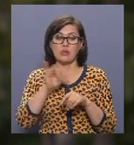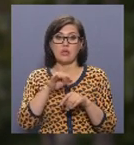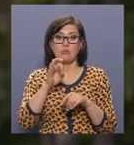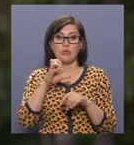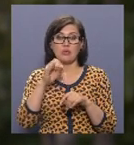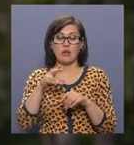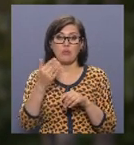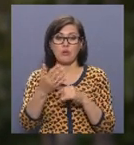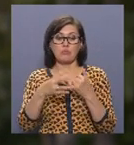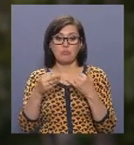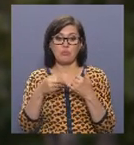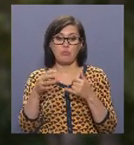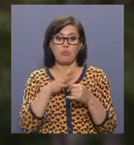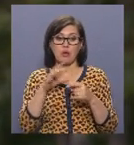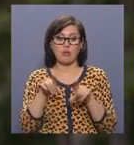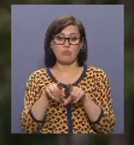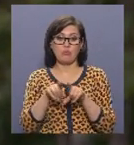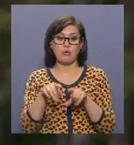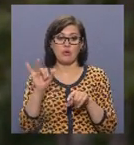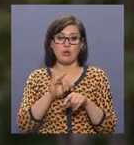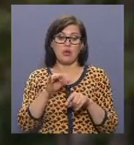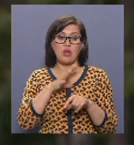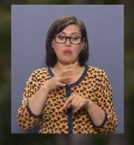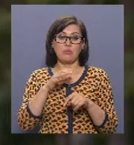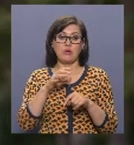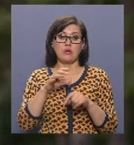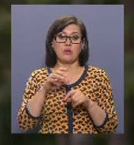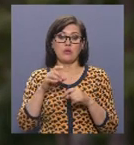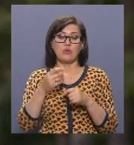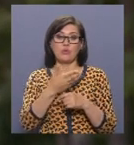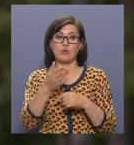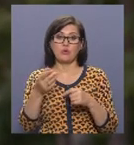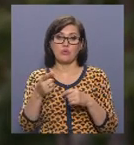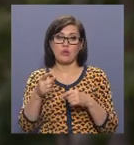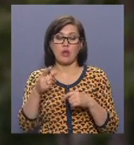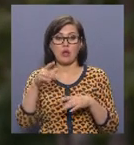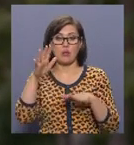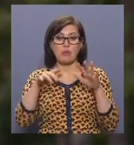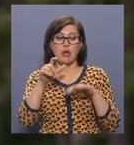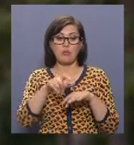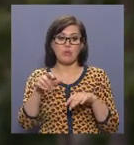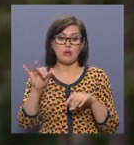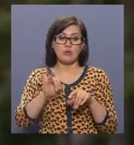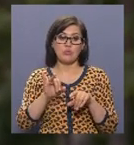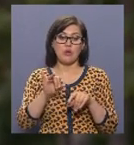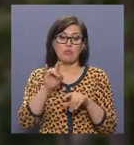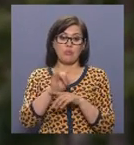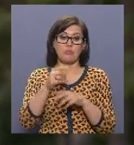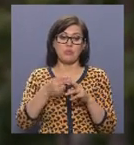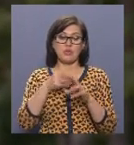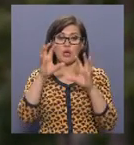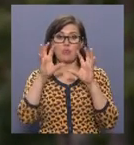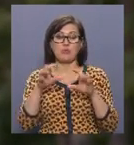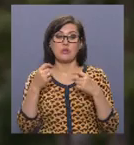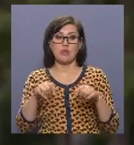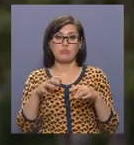деген солардың жерлері болған. Соны алаяқтық жолмен бір күдіктілер адамдары соны заңсыз сатып жіберген